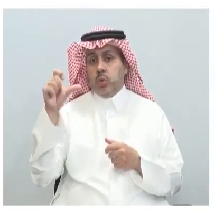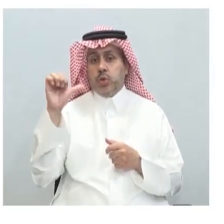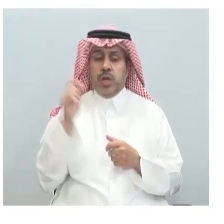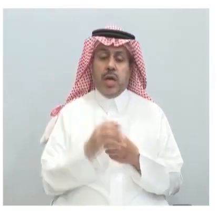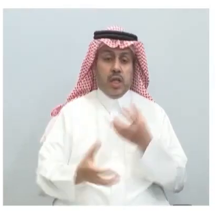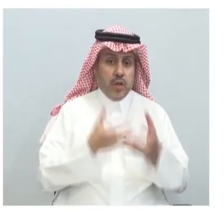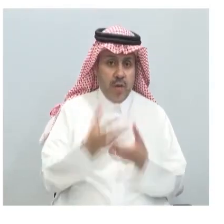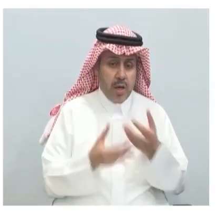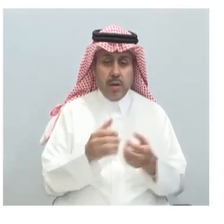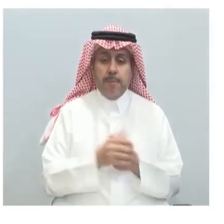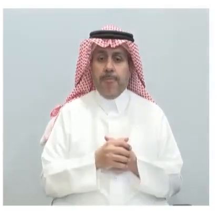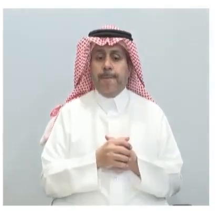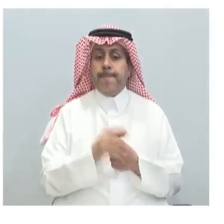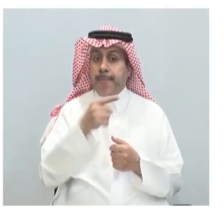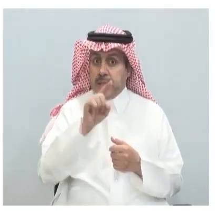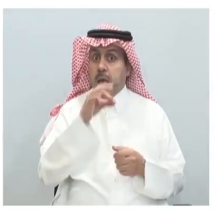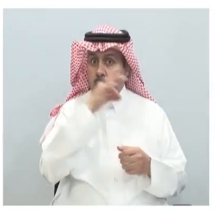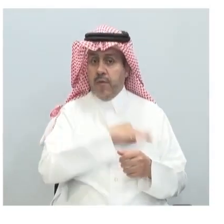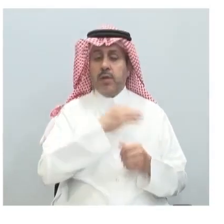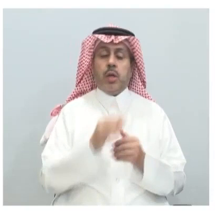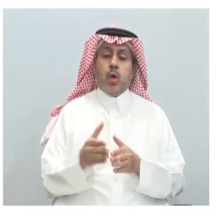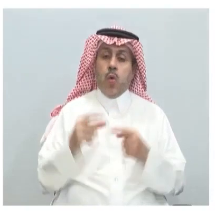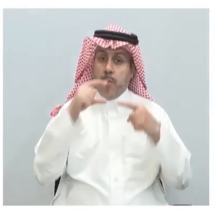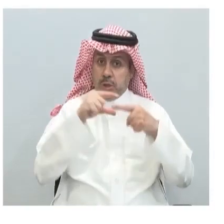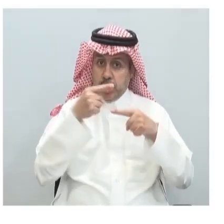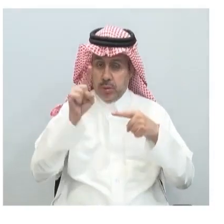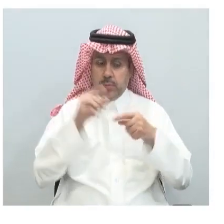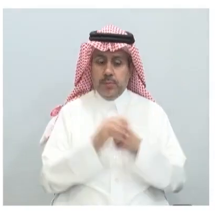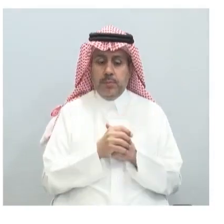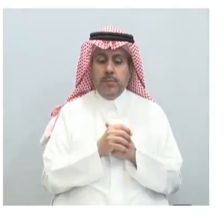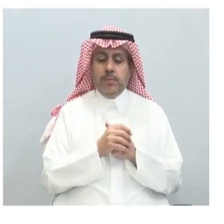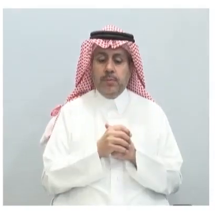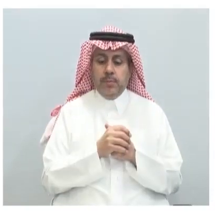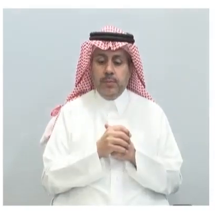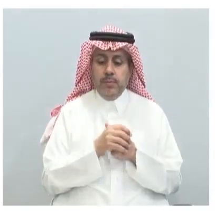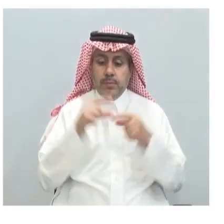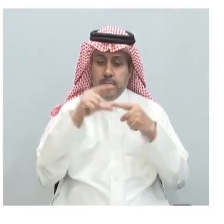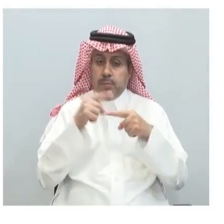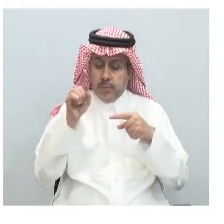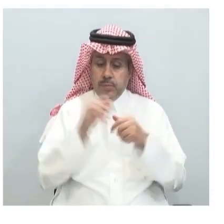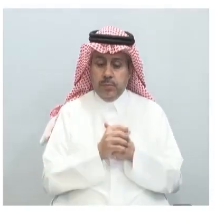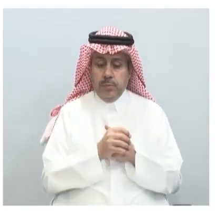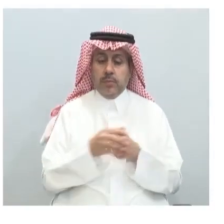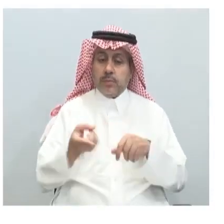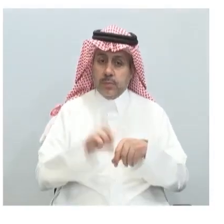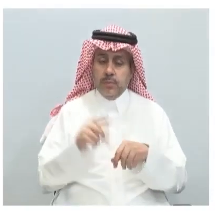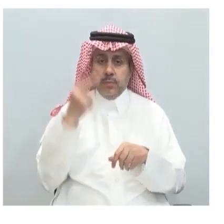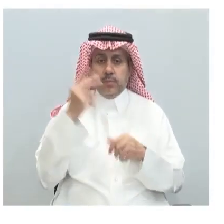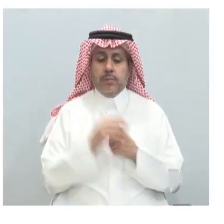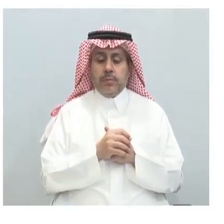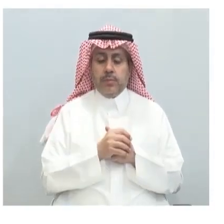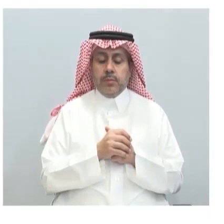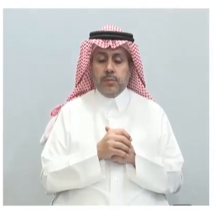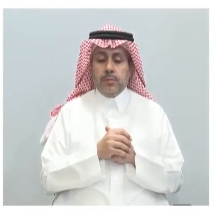نوعه صحيح ومثمر وباتجاه صحيح صحيح ومثمر وباتجاه صحيح اذا نعيد مره